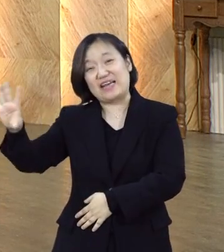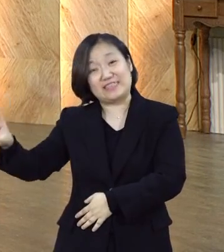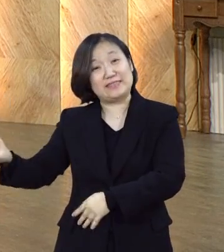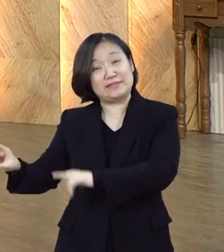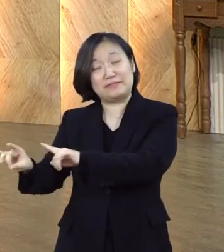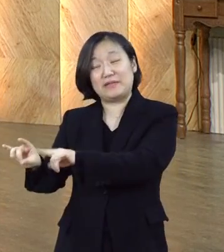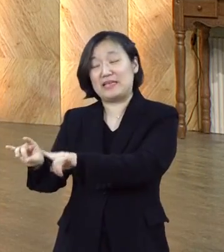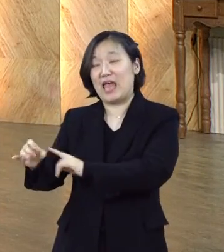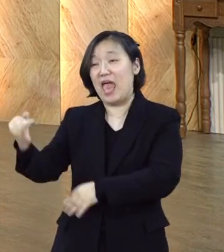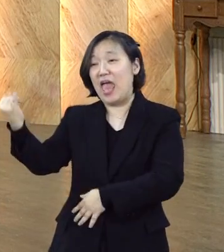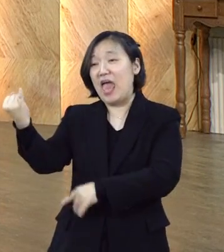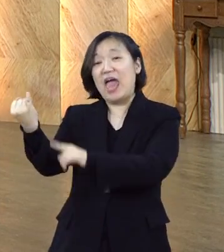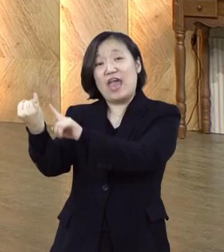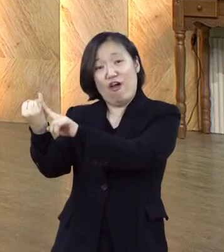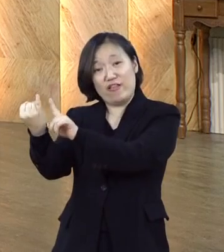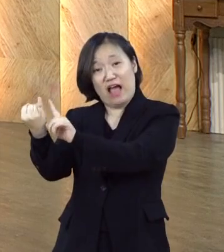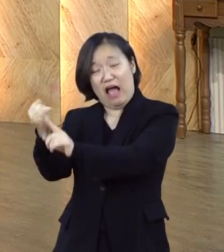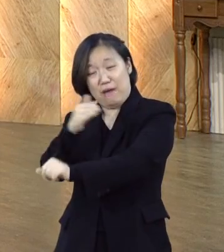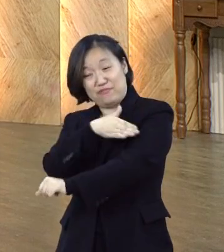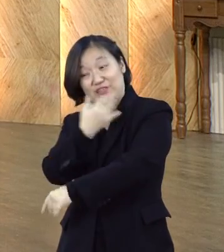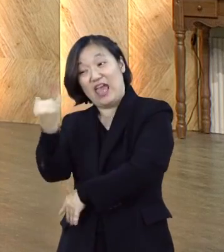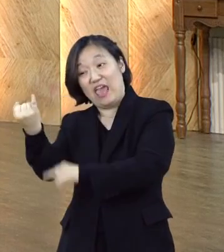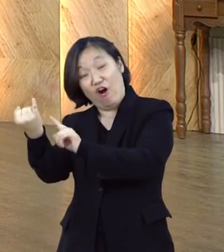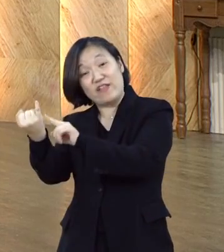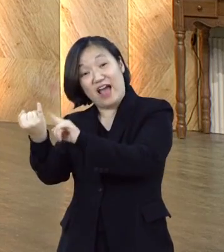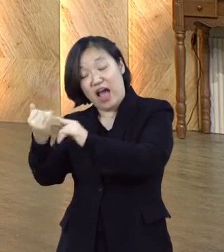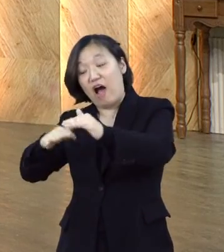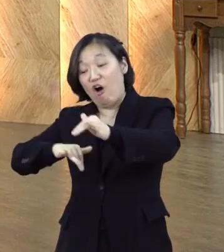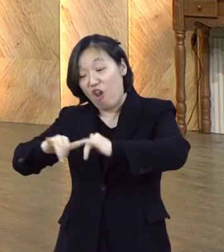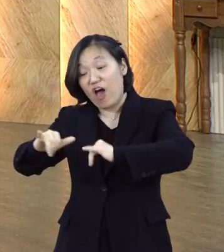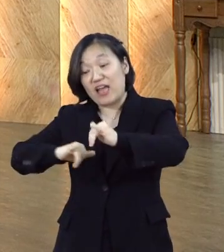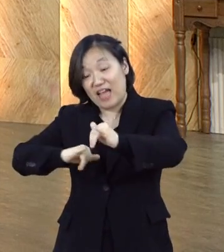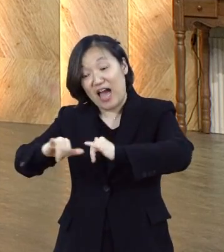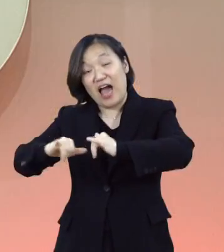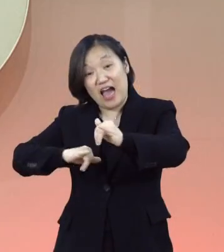웃음을 파는 술집 여인네와 마주치고는 했답니다.